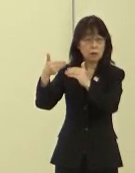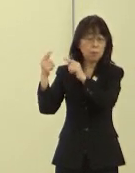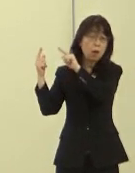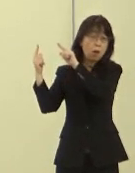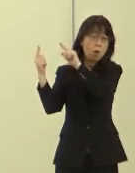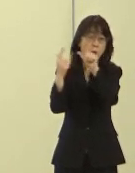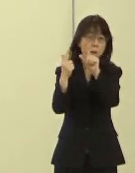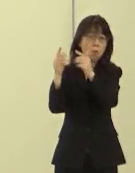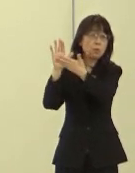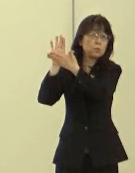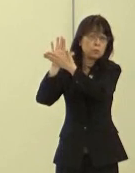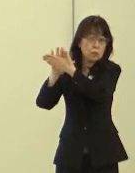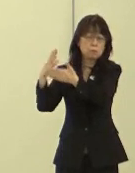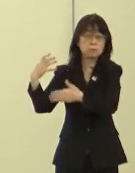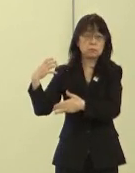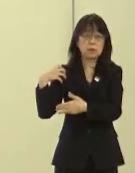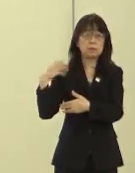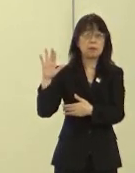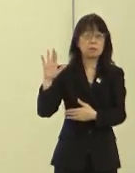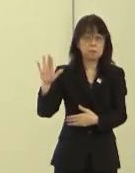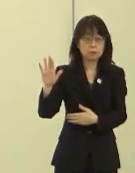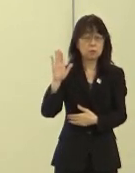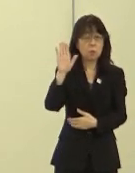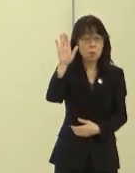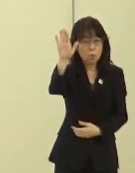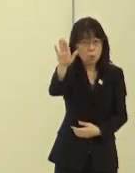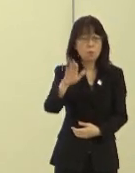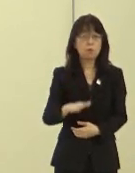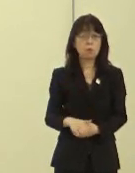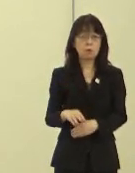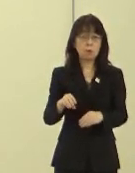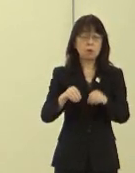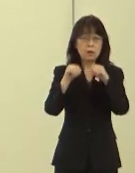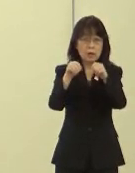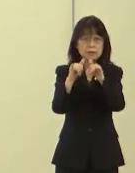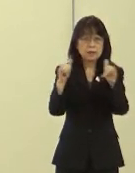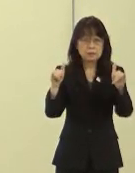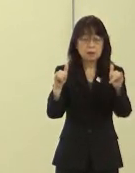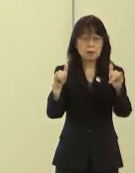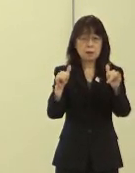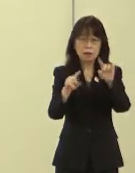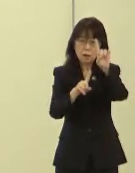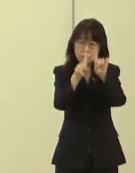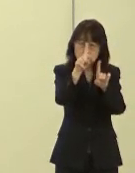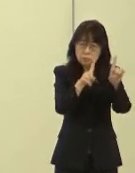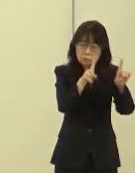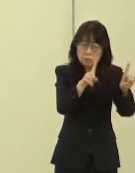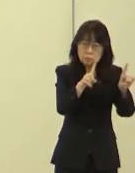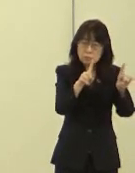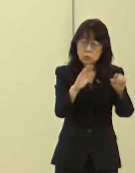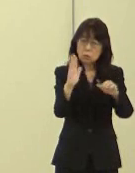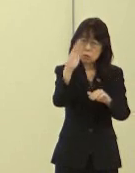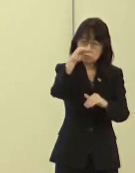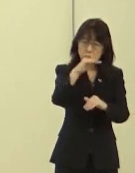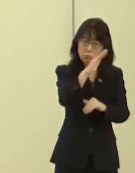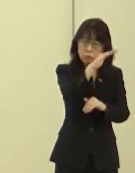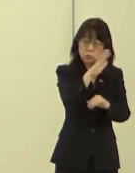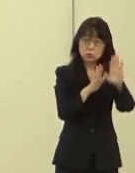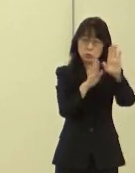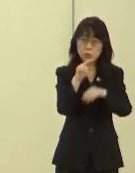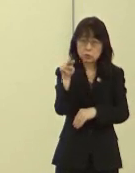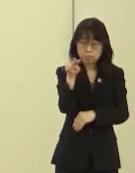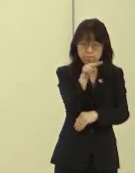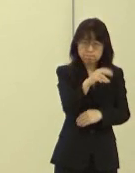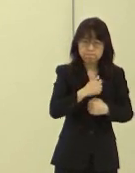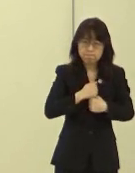で、になっておりますので、今後の感染者の推移、これをしっかり注視をしていきたいと、この